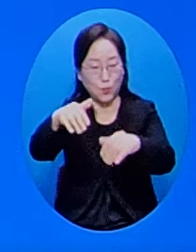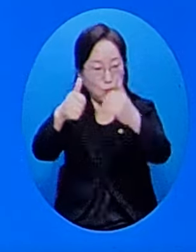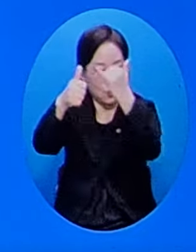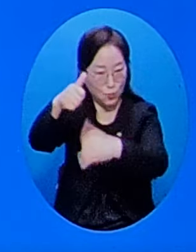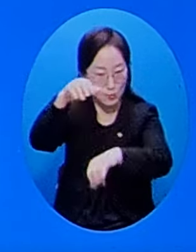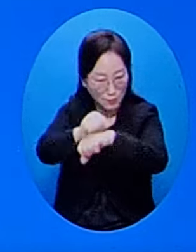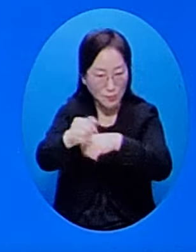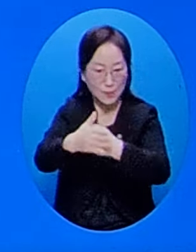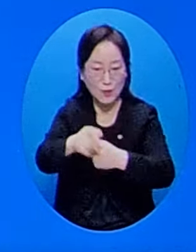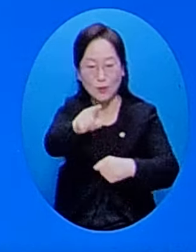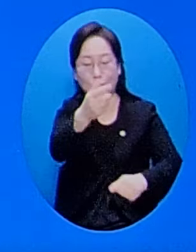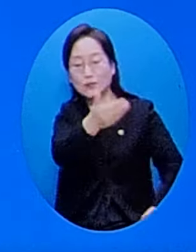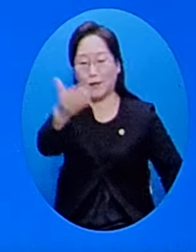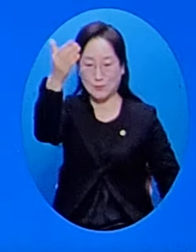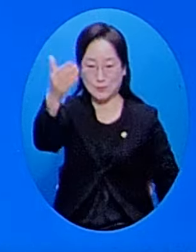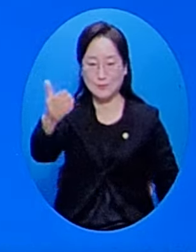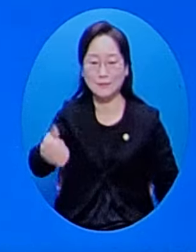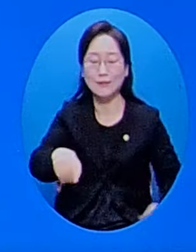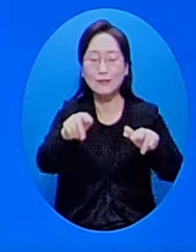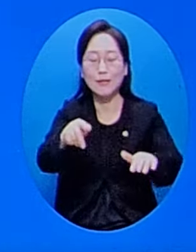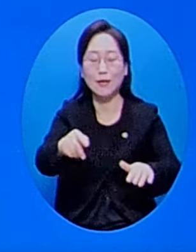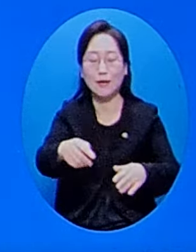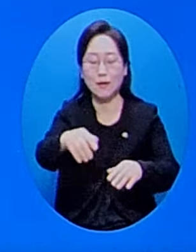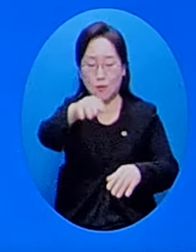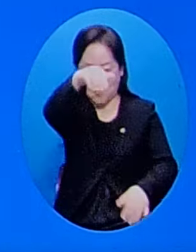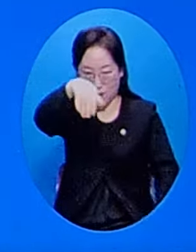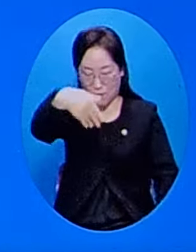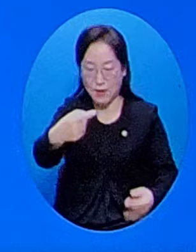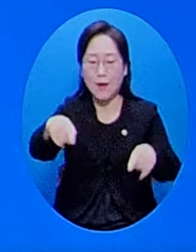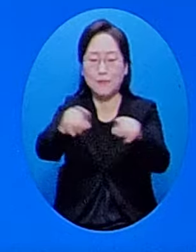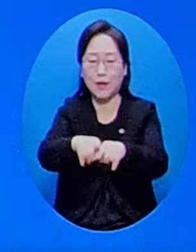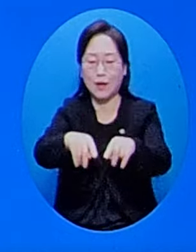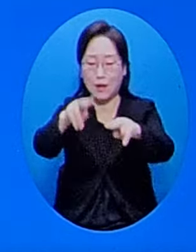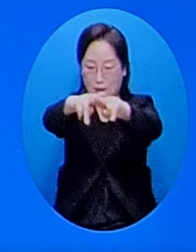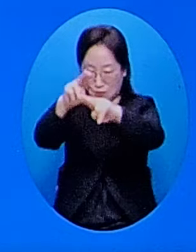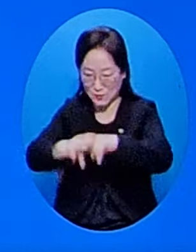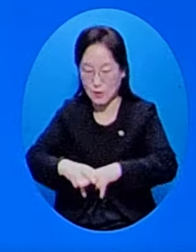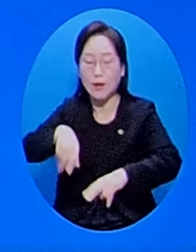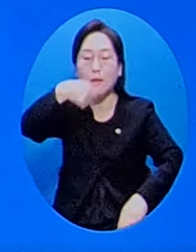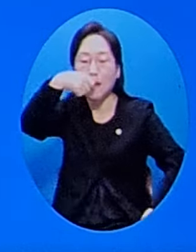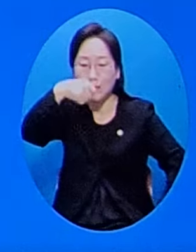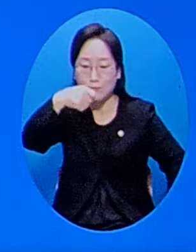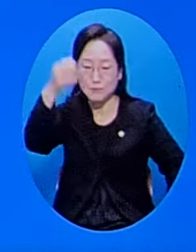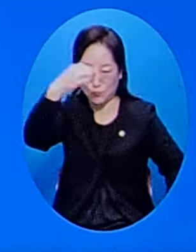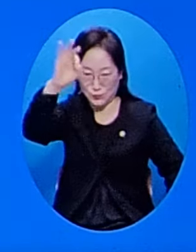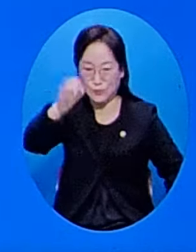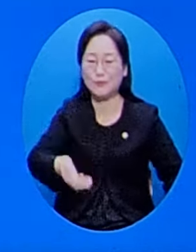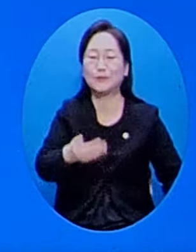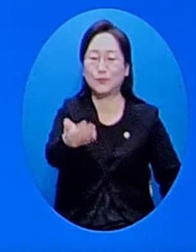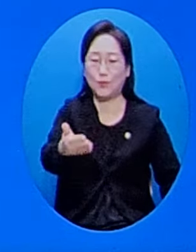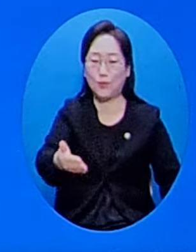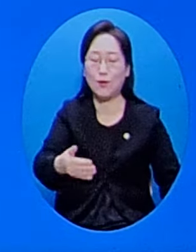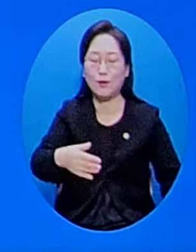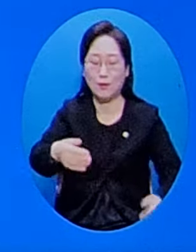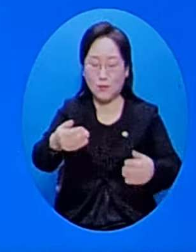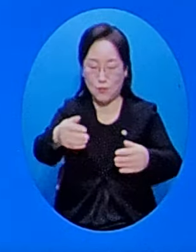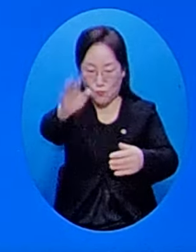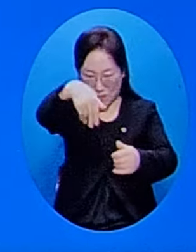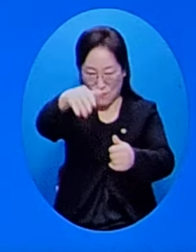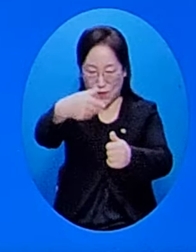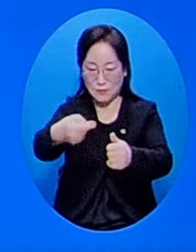신분을 상승시켜줘서 이제는 나와 함께 식탁에서 같이 밥을 먹을 수 있게 되었다. 내 잔치자리에